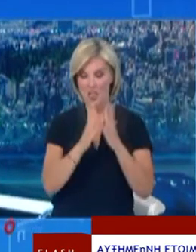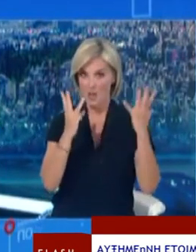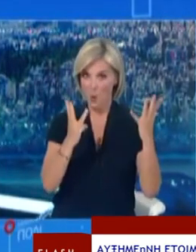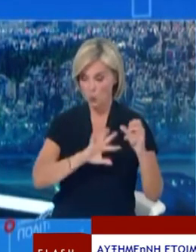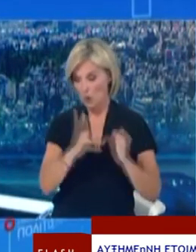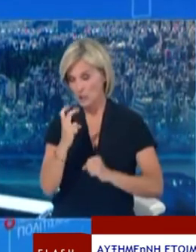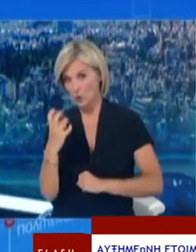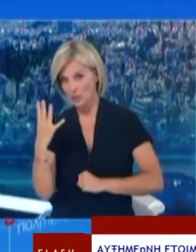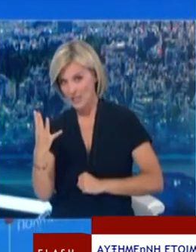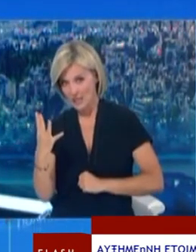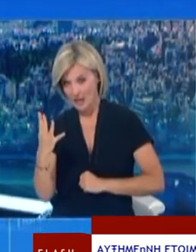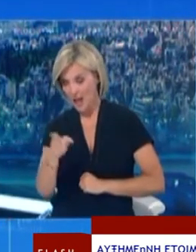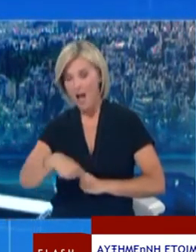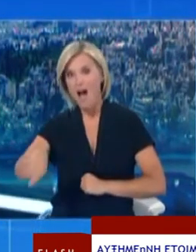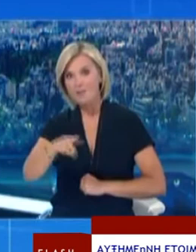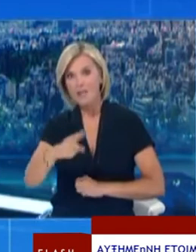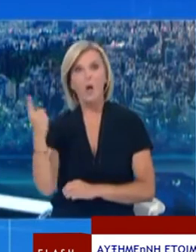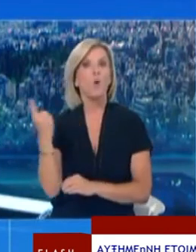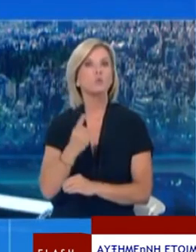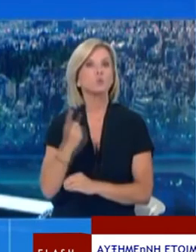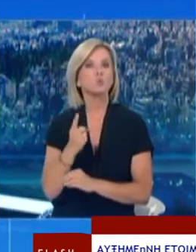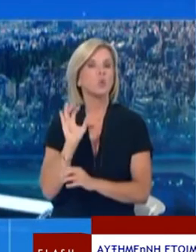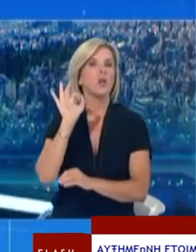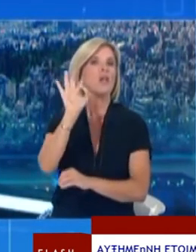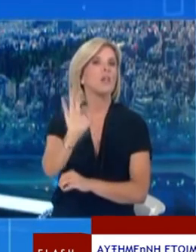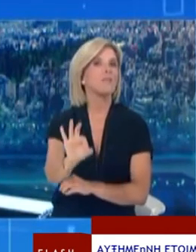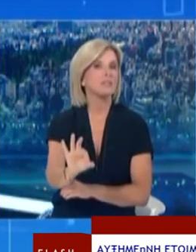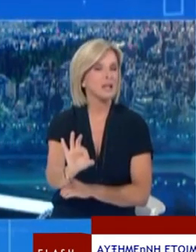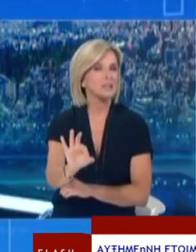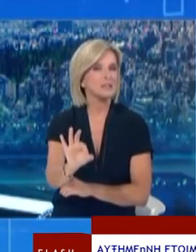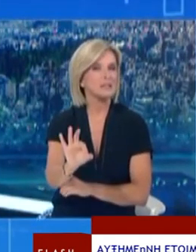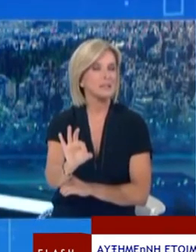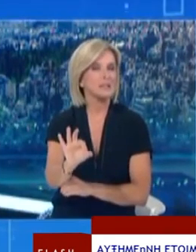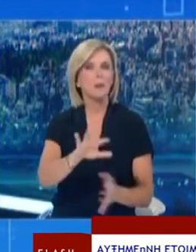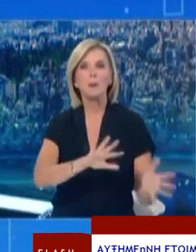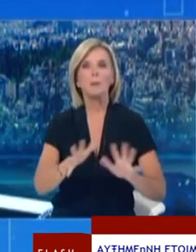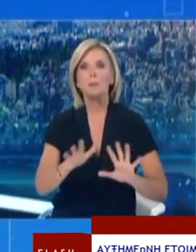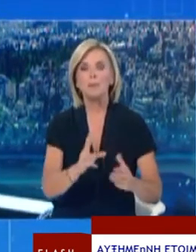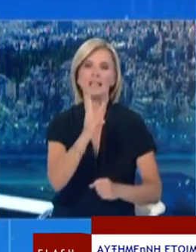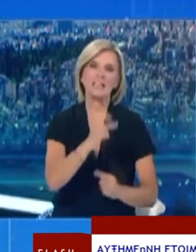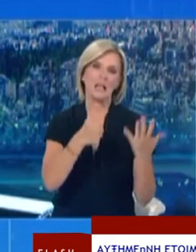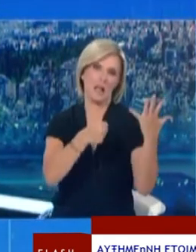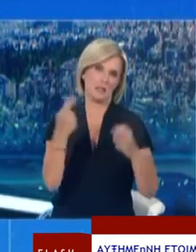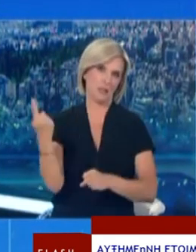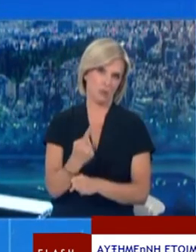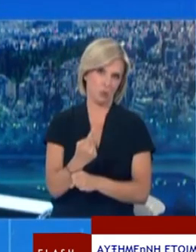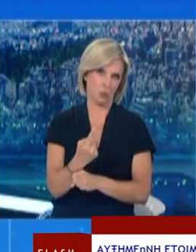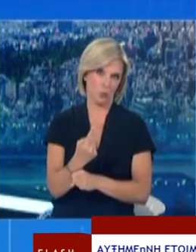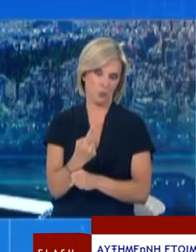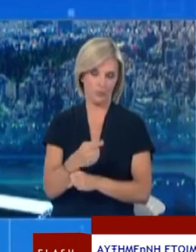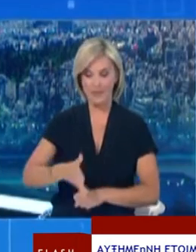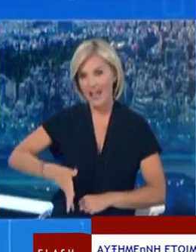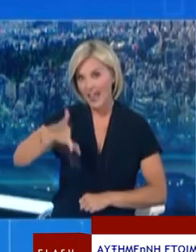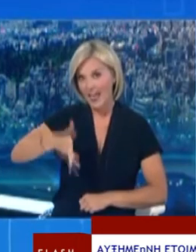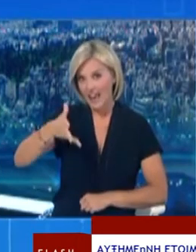18-24, το 34% έχει ήδη εμβολιαστεί και αν υπολογίσουμε και τα ραντεβού θα ανέλθει στο 36%.